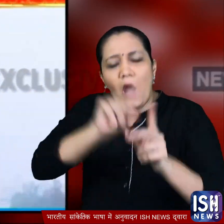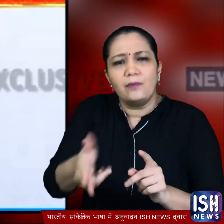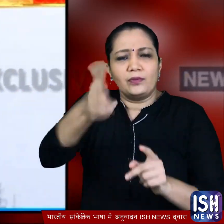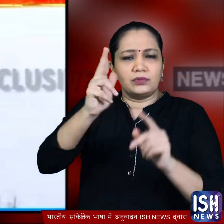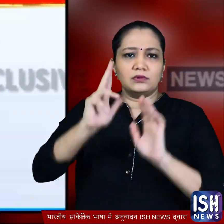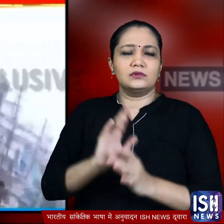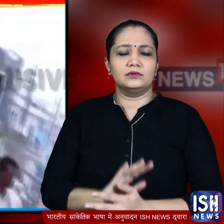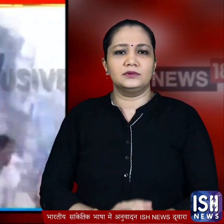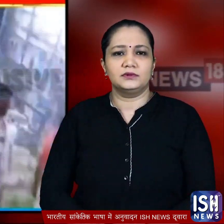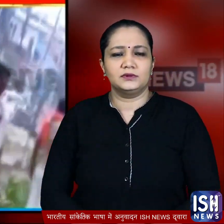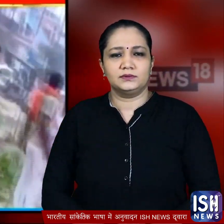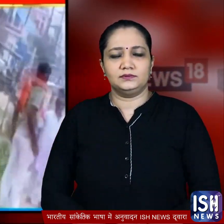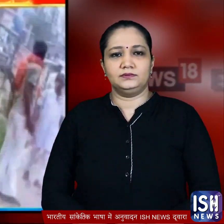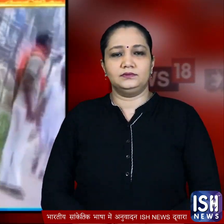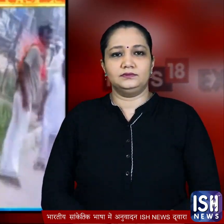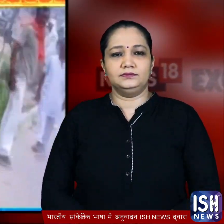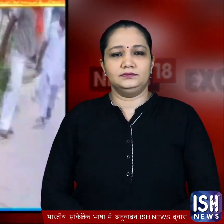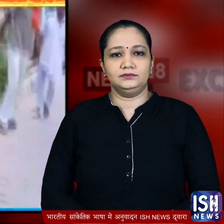गई।